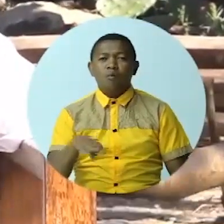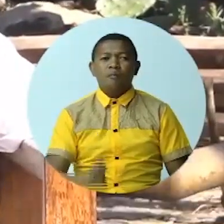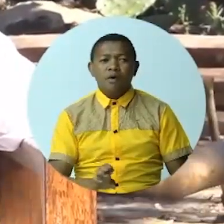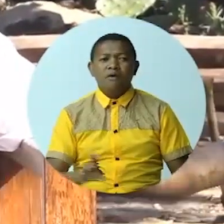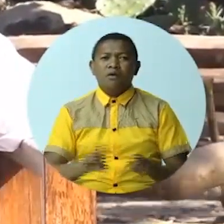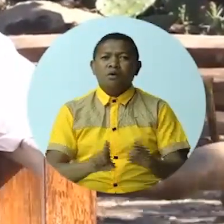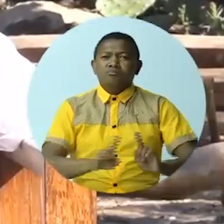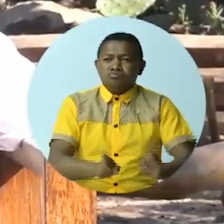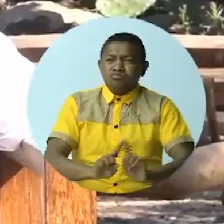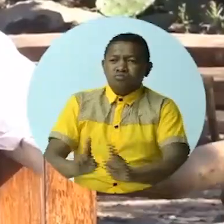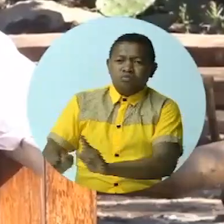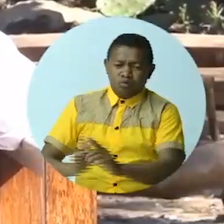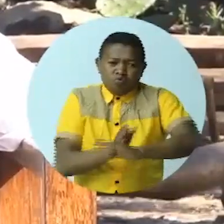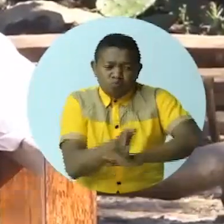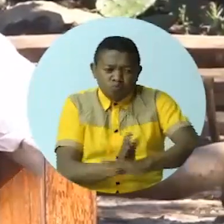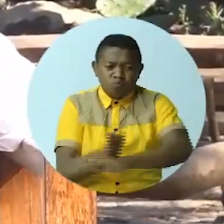tonga